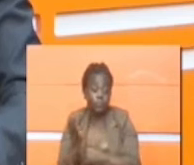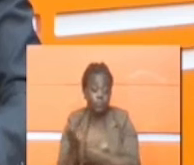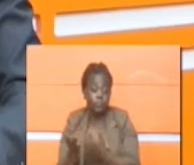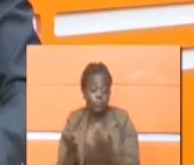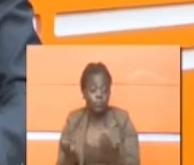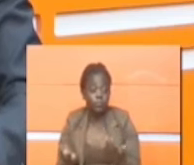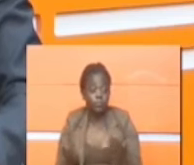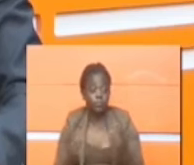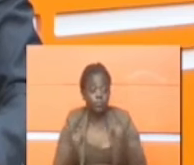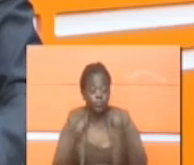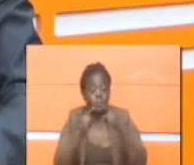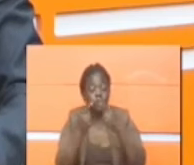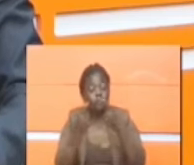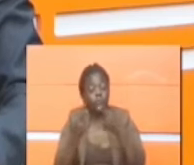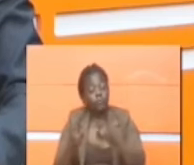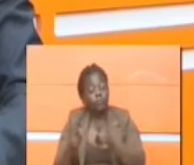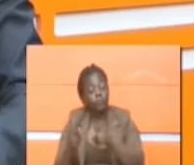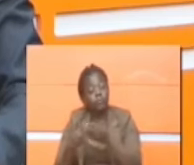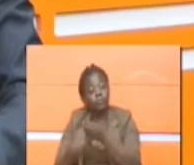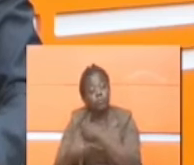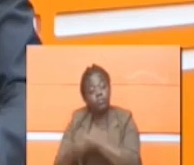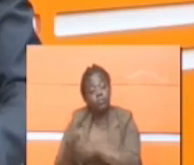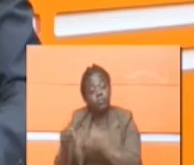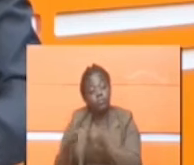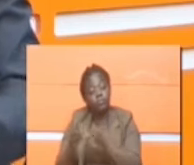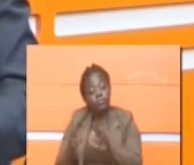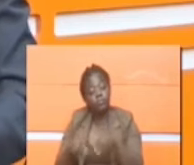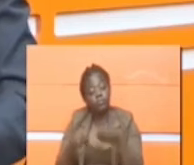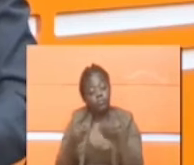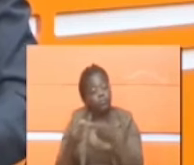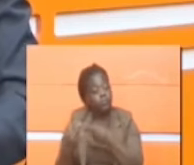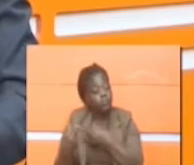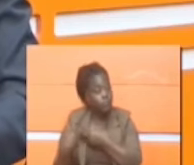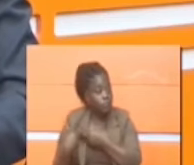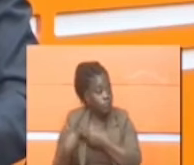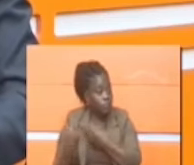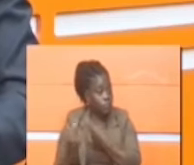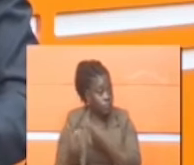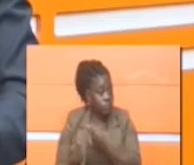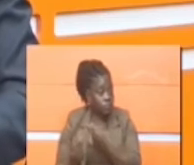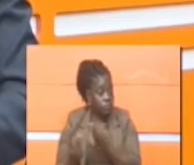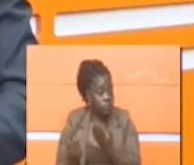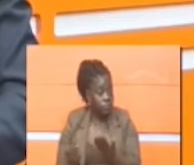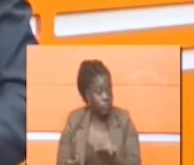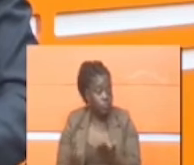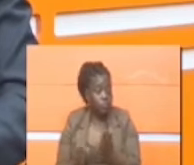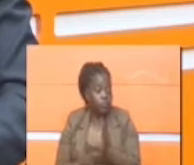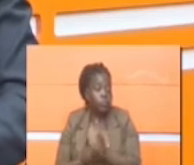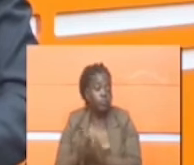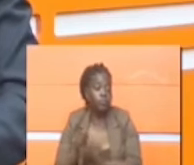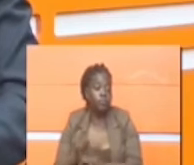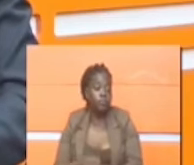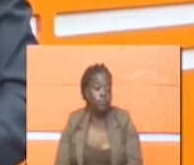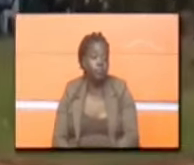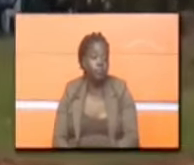olubiri n'olutandise okutundibwa abaaweebwa obuvunaanyizibwa okusobola